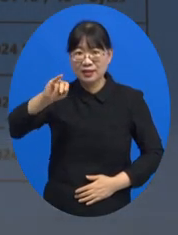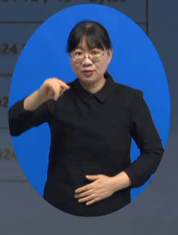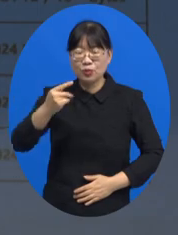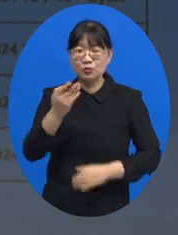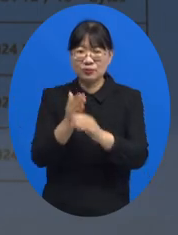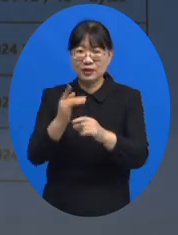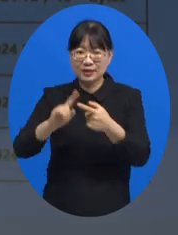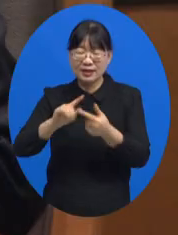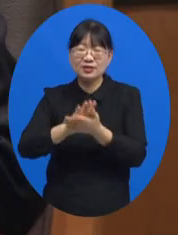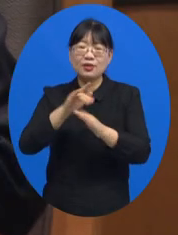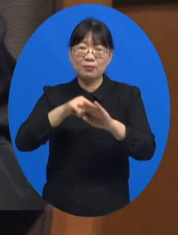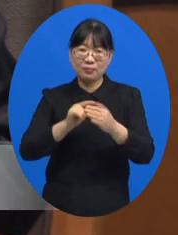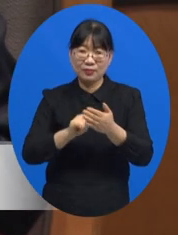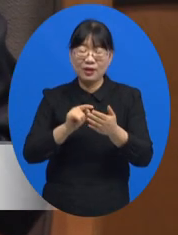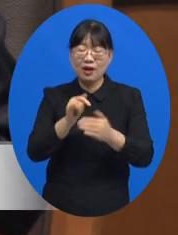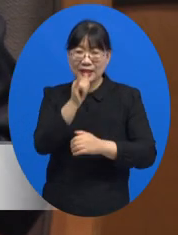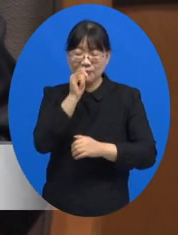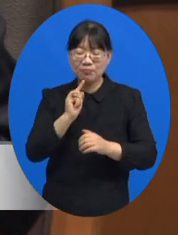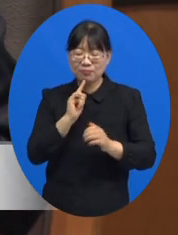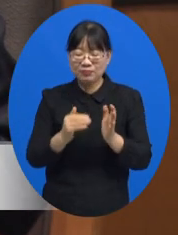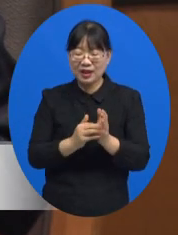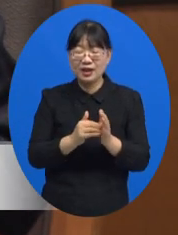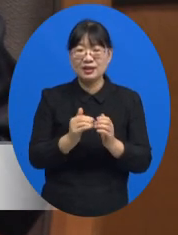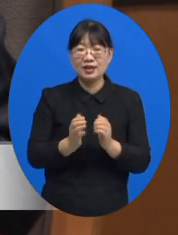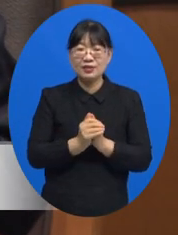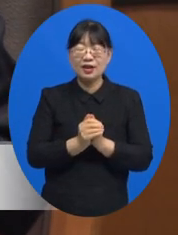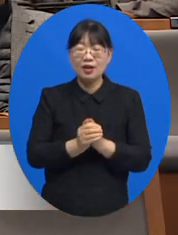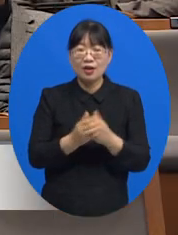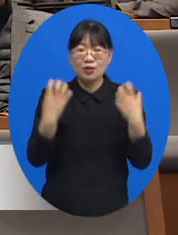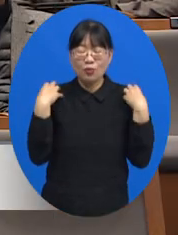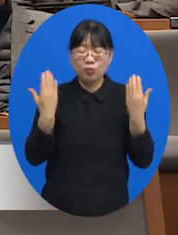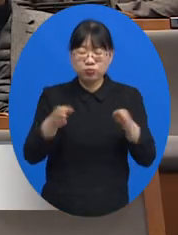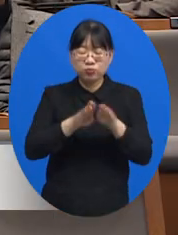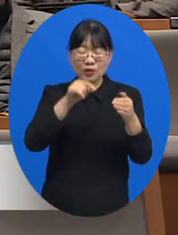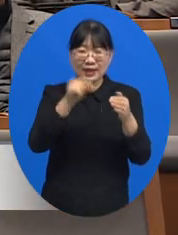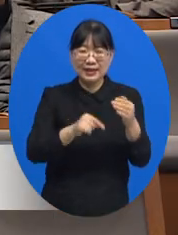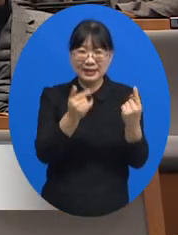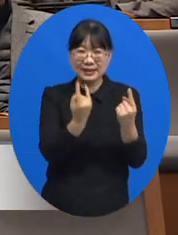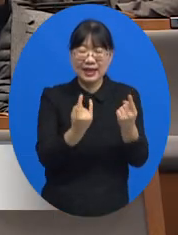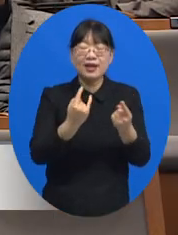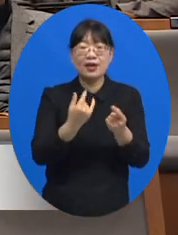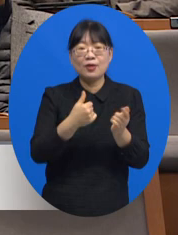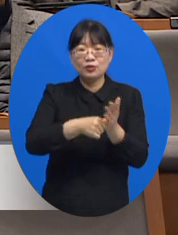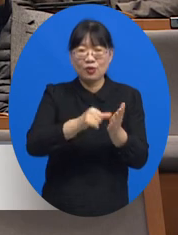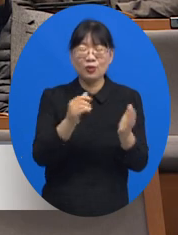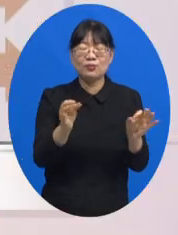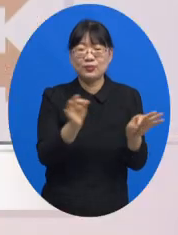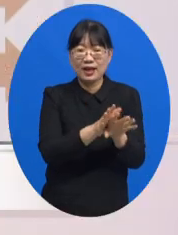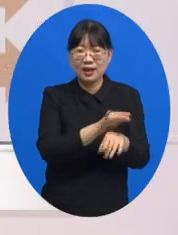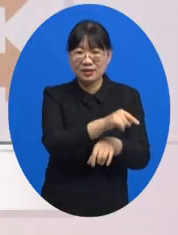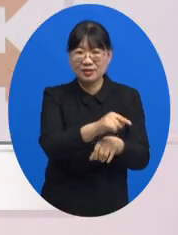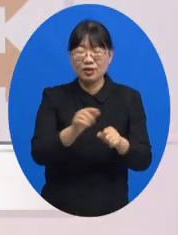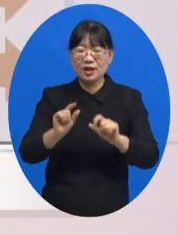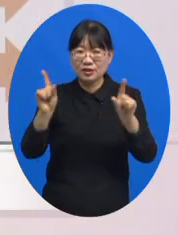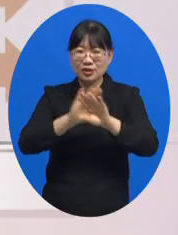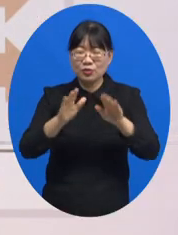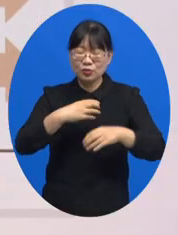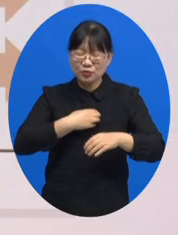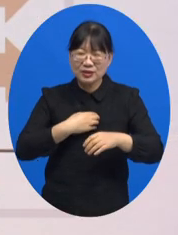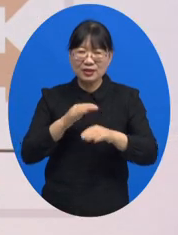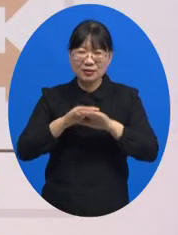김동현 지사는 청래 일요용기 줄이기 캠페인을 언급하며 기후위기 대응을 선제적으로 해나갈 것임을